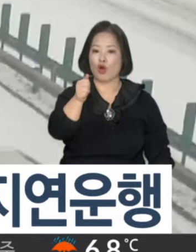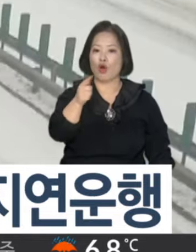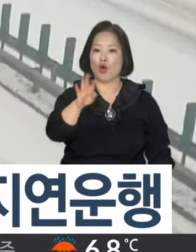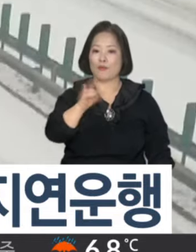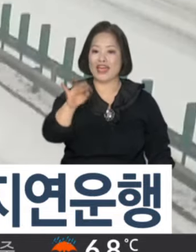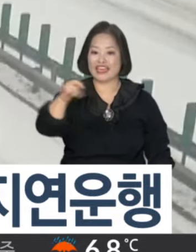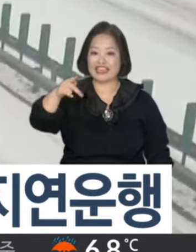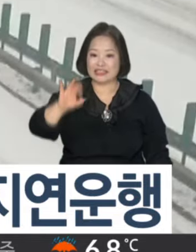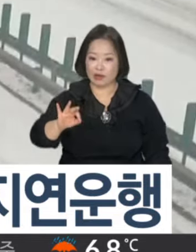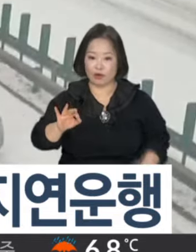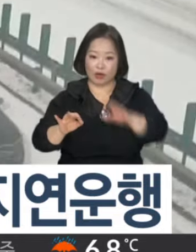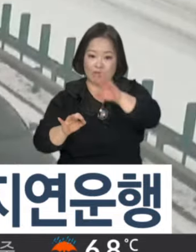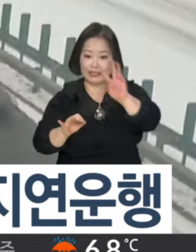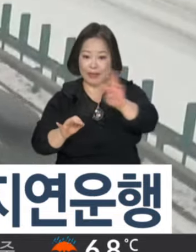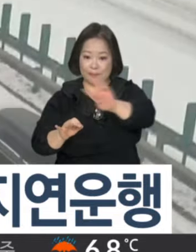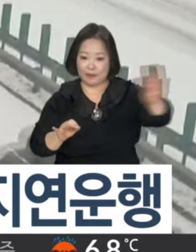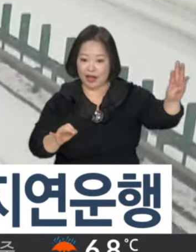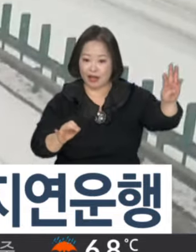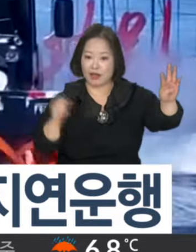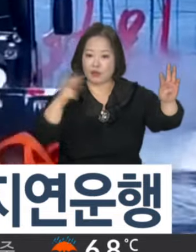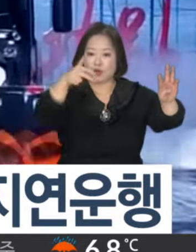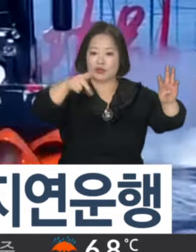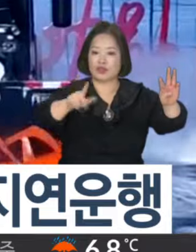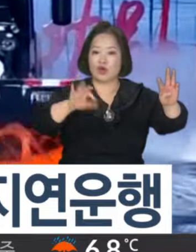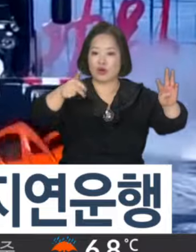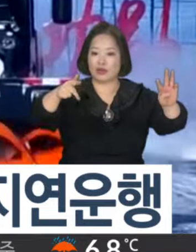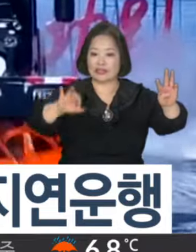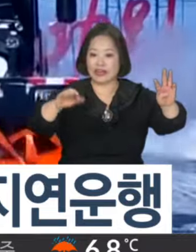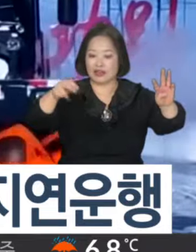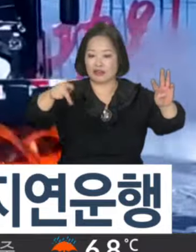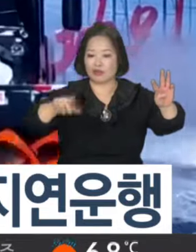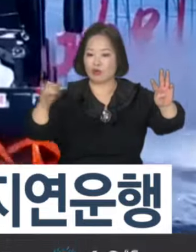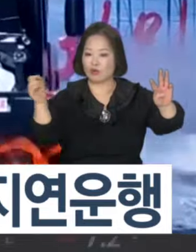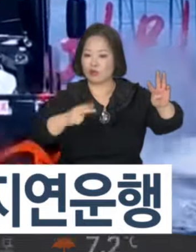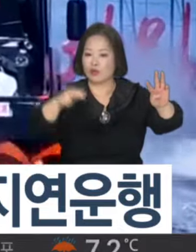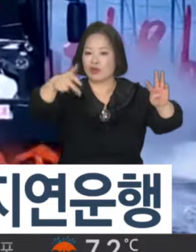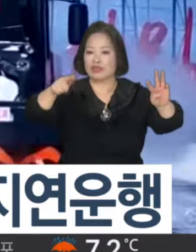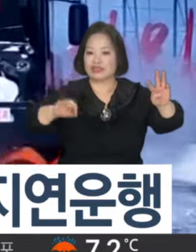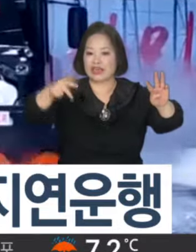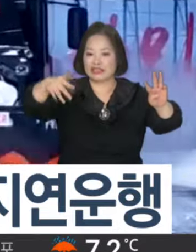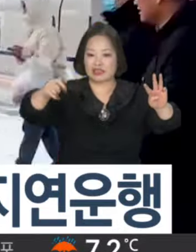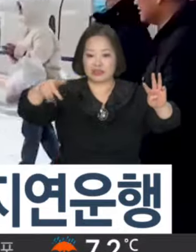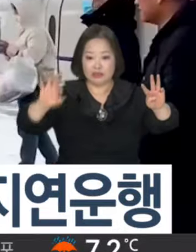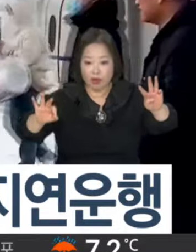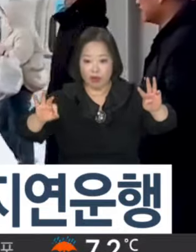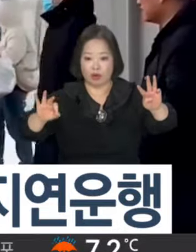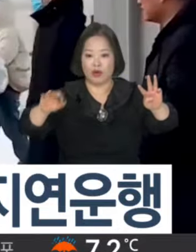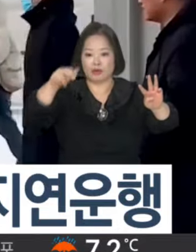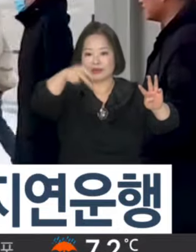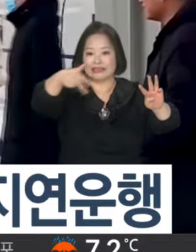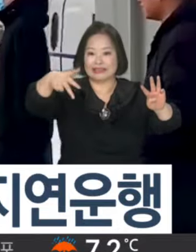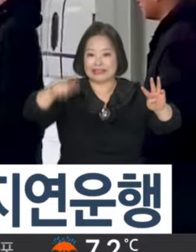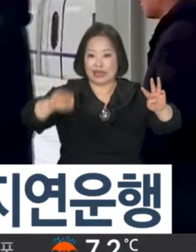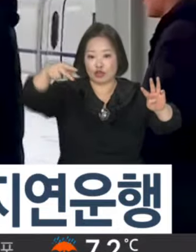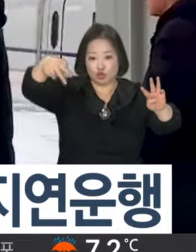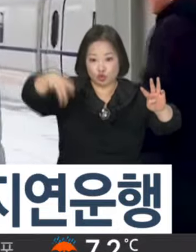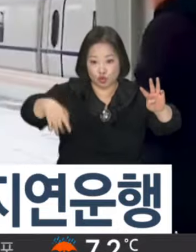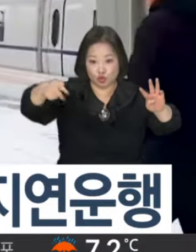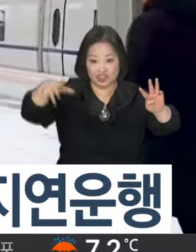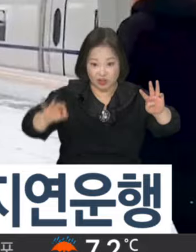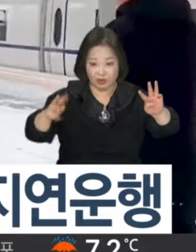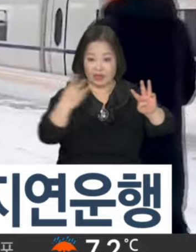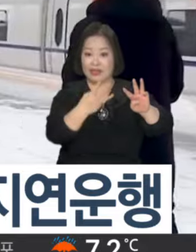폭상 는 포구가 쏟아지면서 전국 190개 고속도로가 통제됐고 열차도 일부